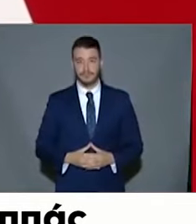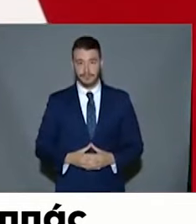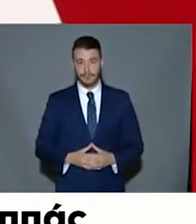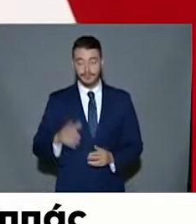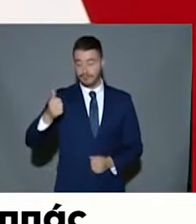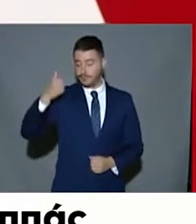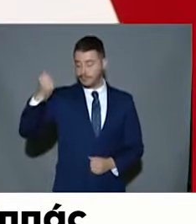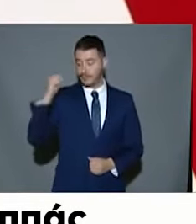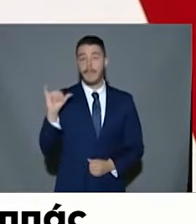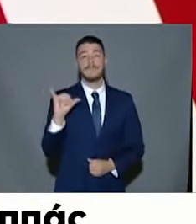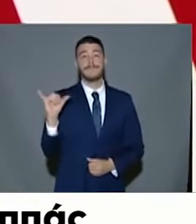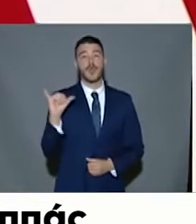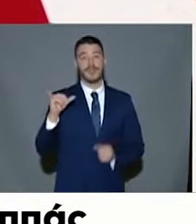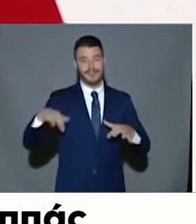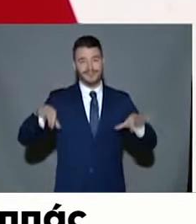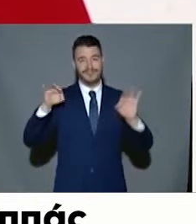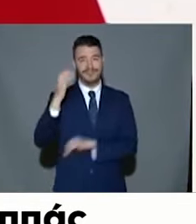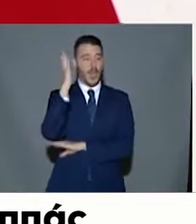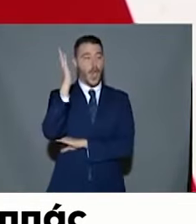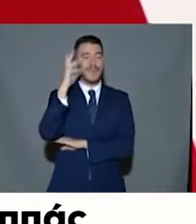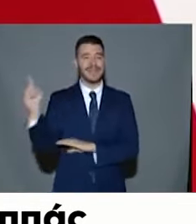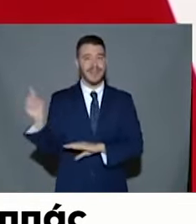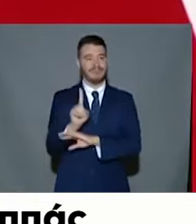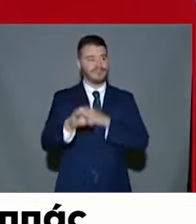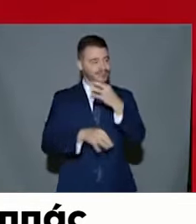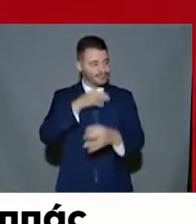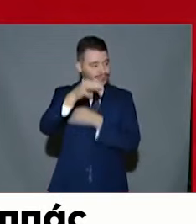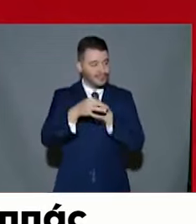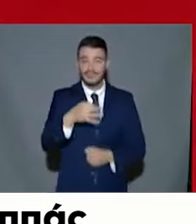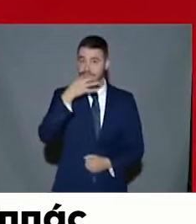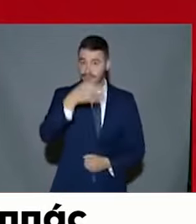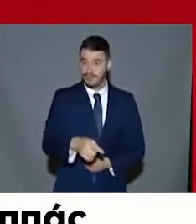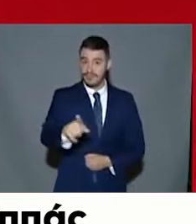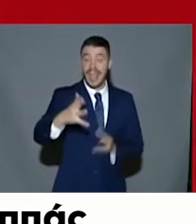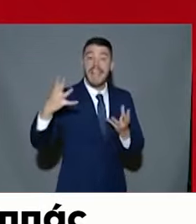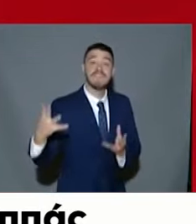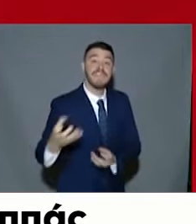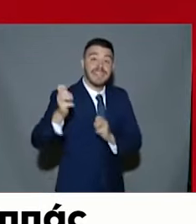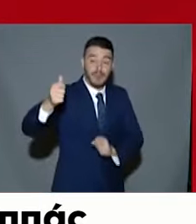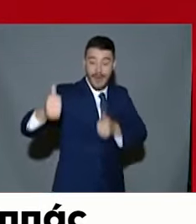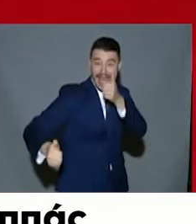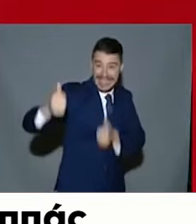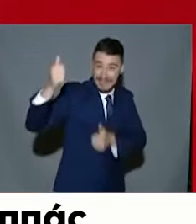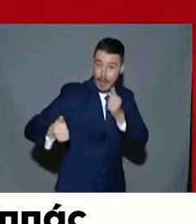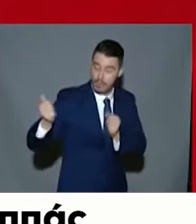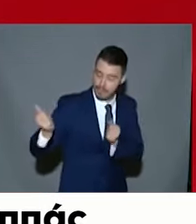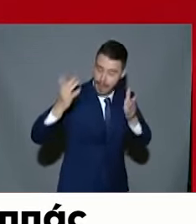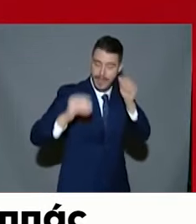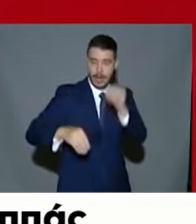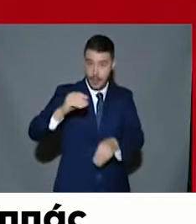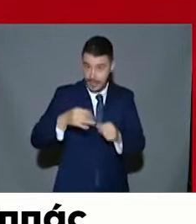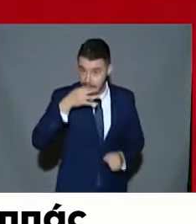με τις διαπιστώσεις συμφωνούν όλοι, δεν συμφώνησαν με την πρόταση. Είναι, τι να πω τώρα, μισή νίκη, μισή ήττα. Εντάξει,